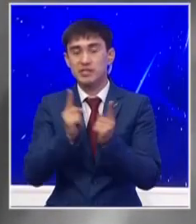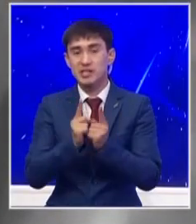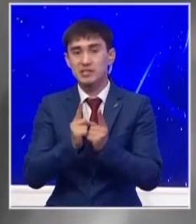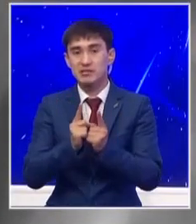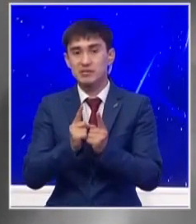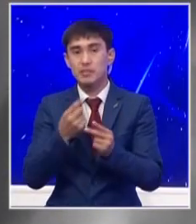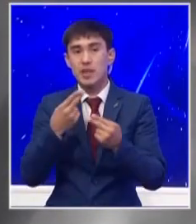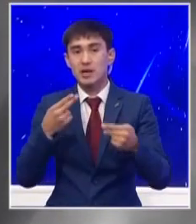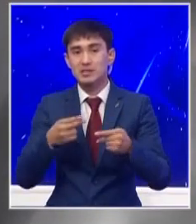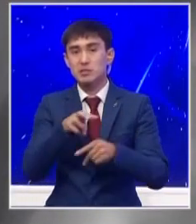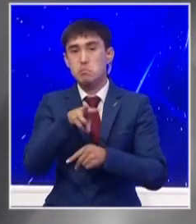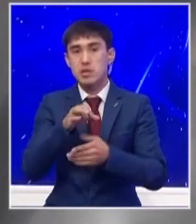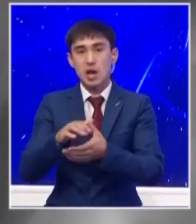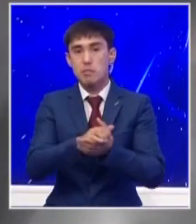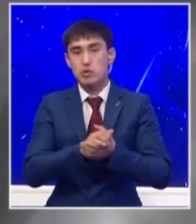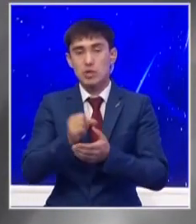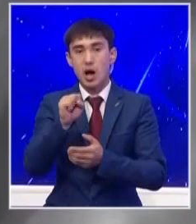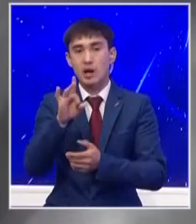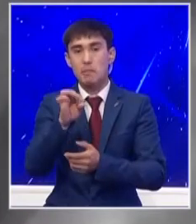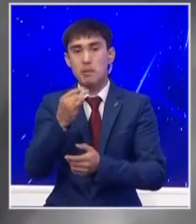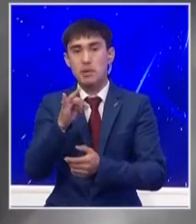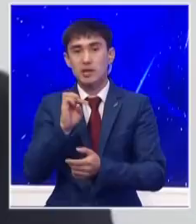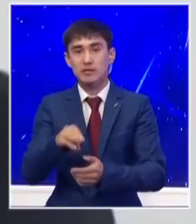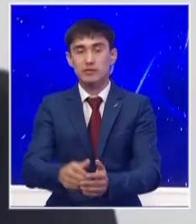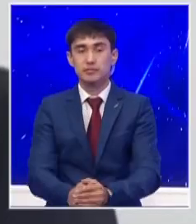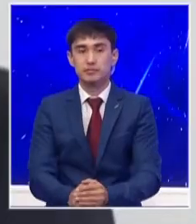с представителями МИД Объединенных Арабских Эмиратов.